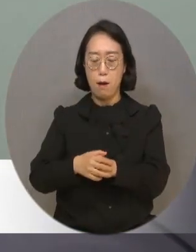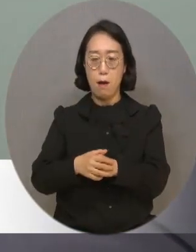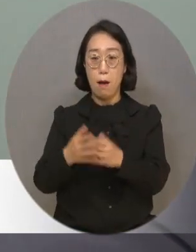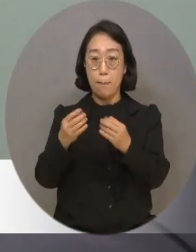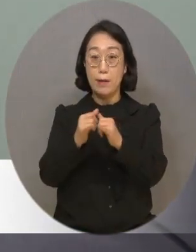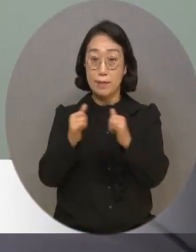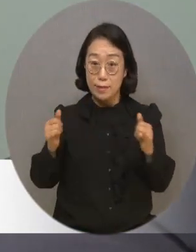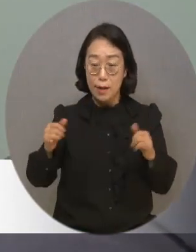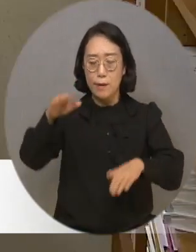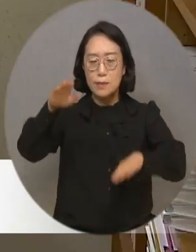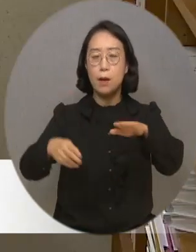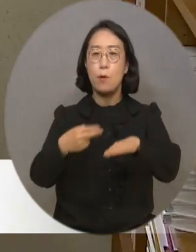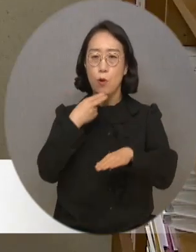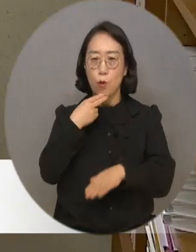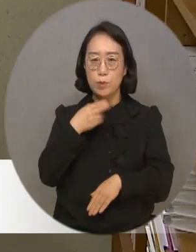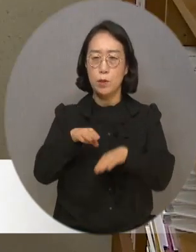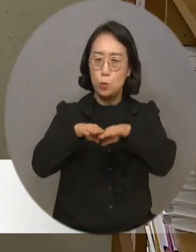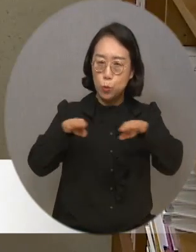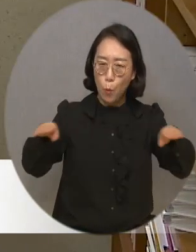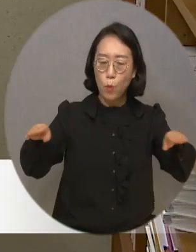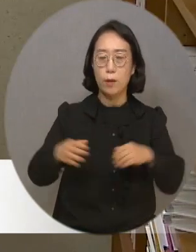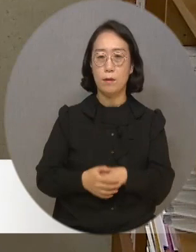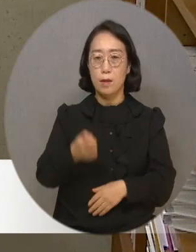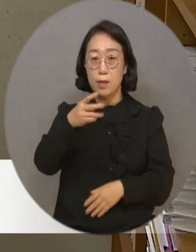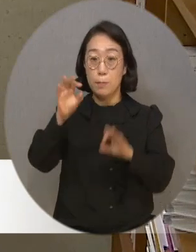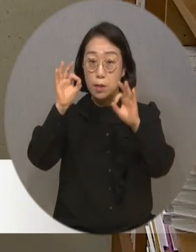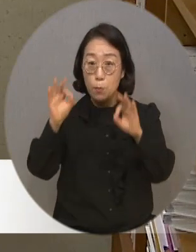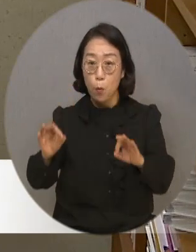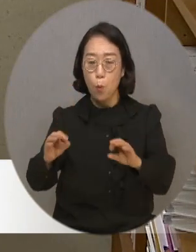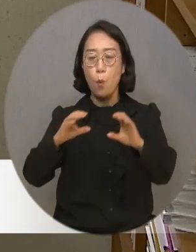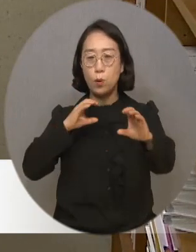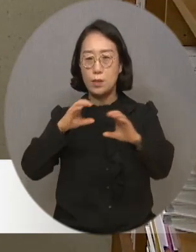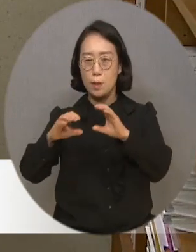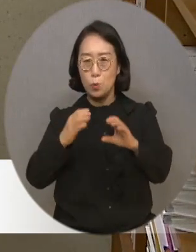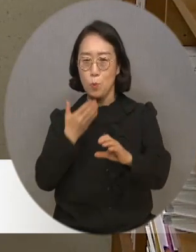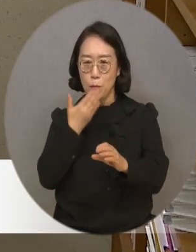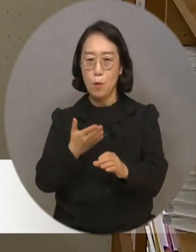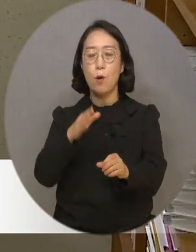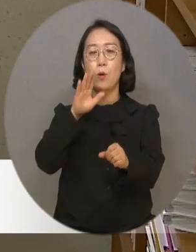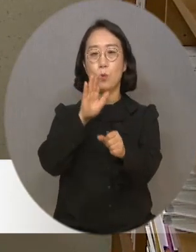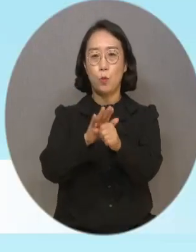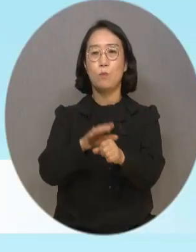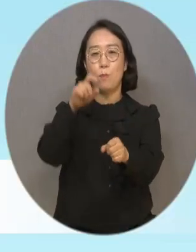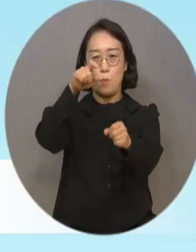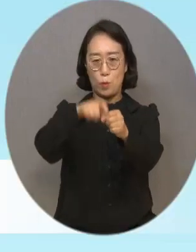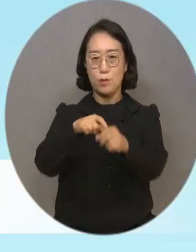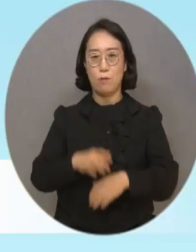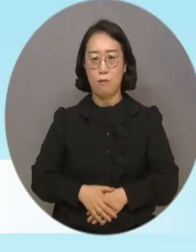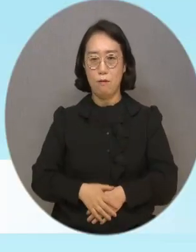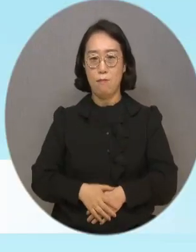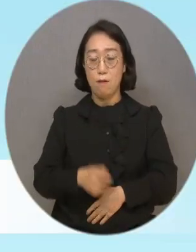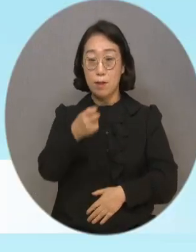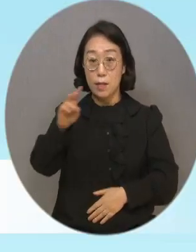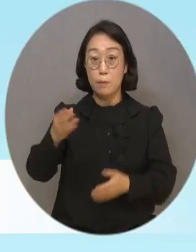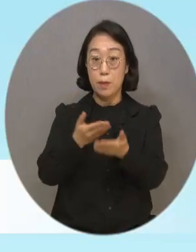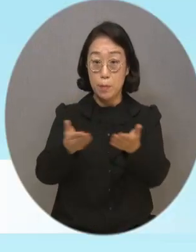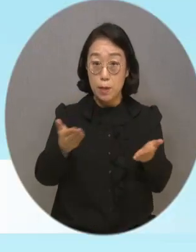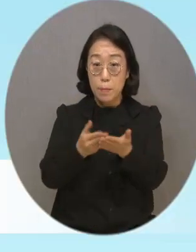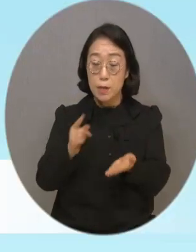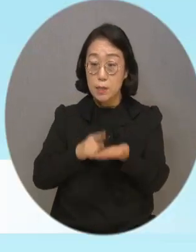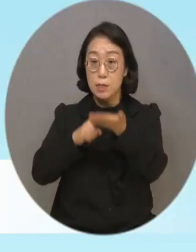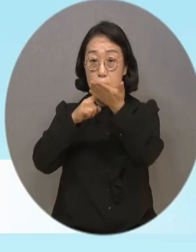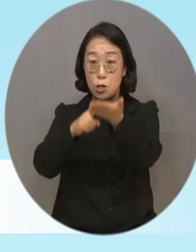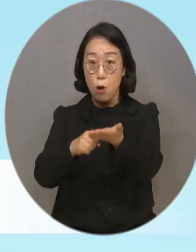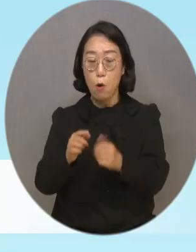장애인들이 차별 없이 동등하게 세상과 소통할 수 있도록 지원할 방침입니다. 맞춤형 TV 보급 신청